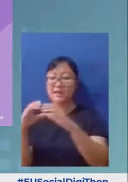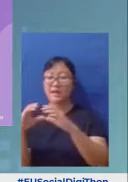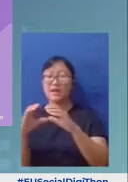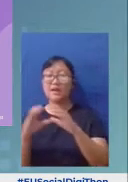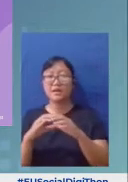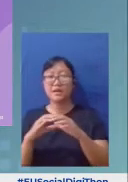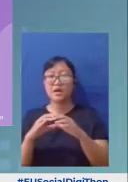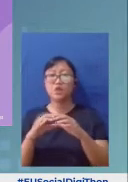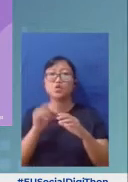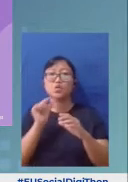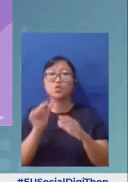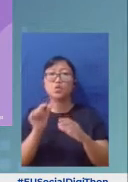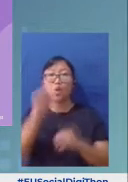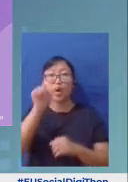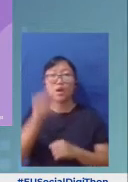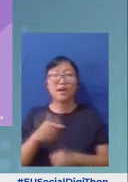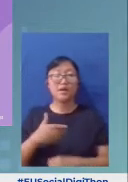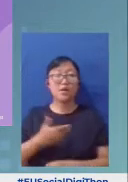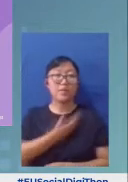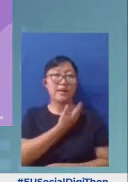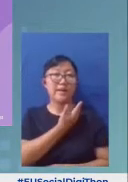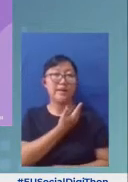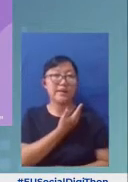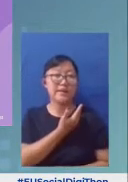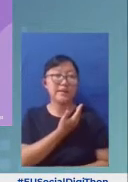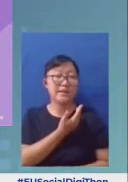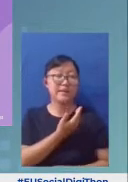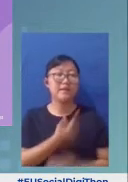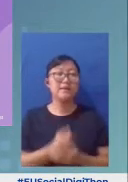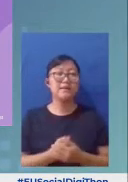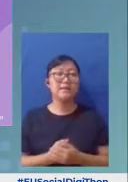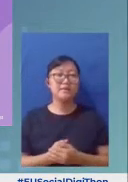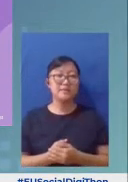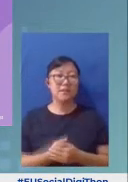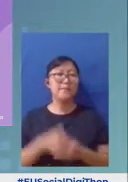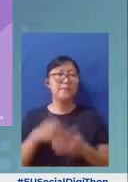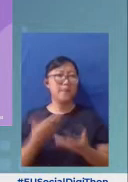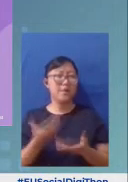tindakan kepada penyintas ya, penanganan terhadap penyintas itu harus